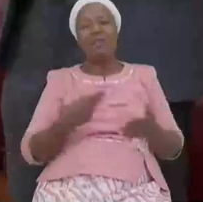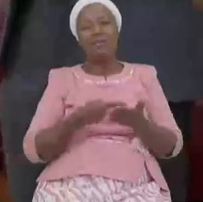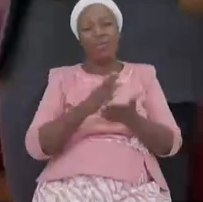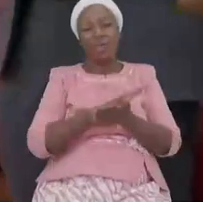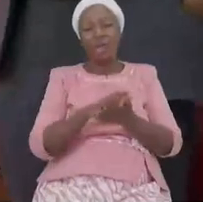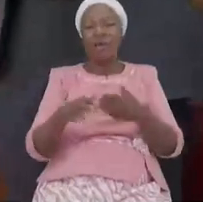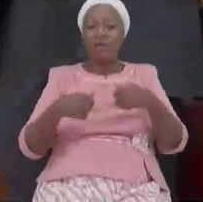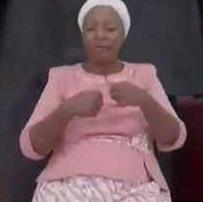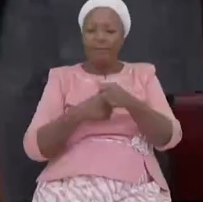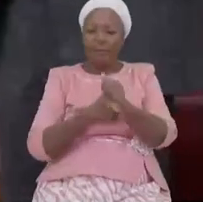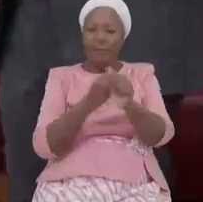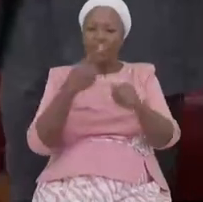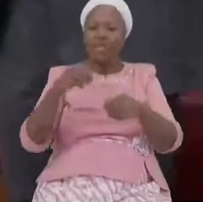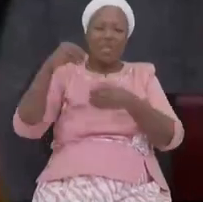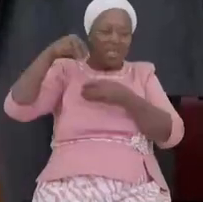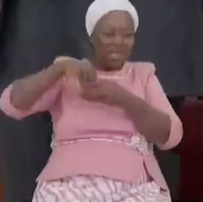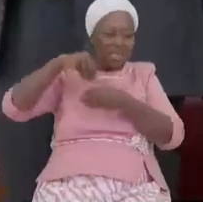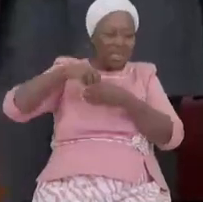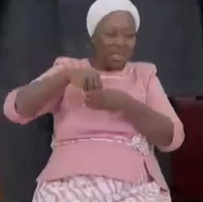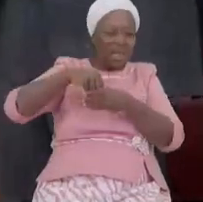en suivant